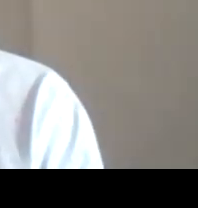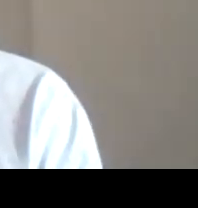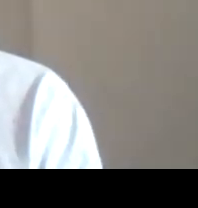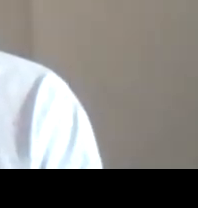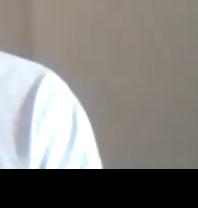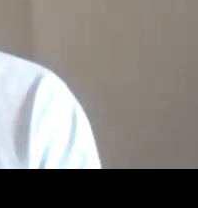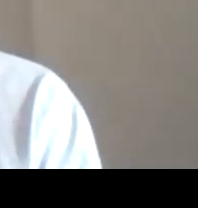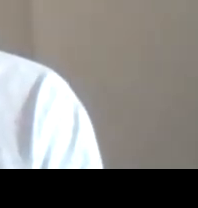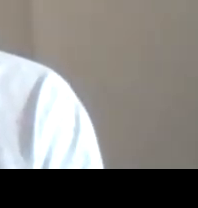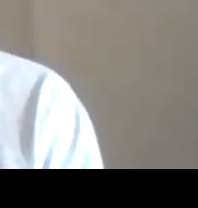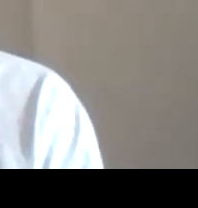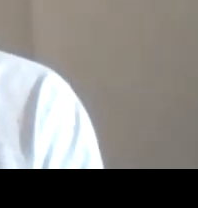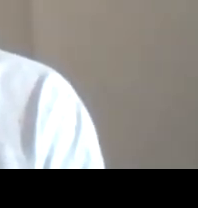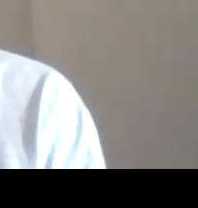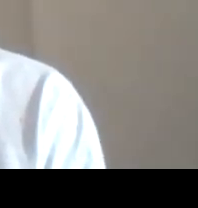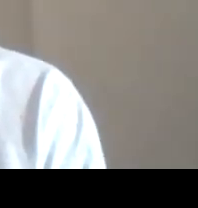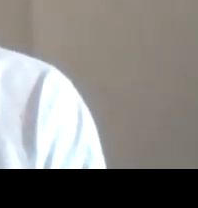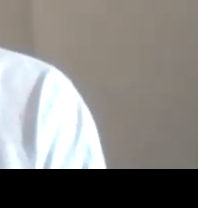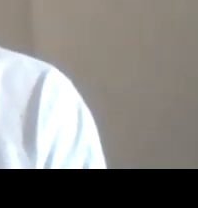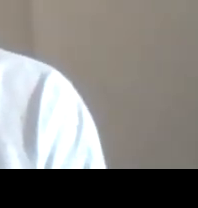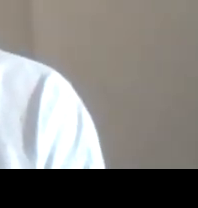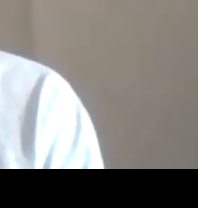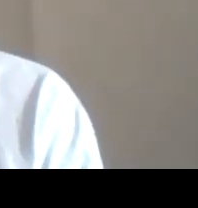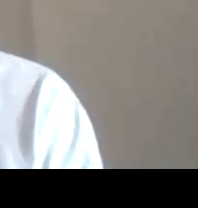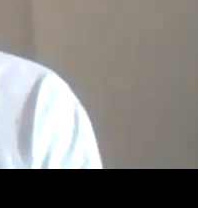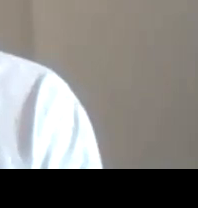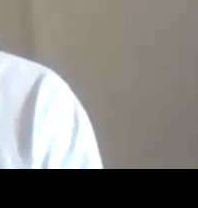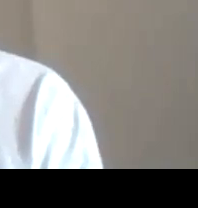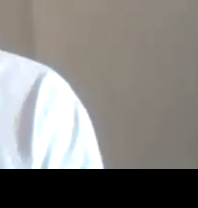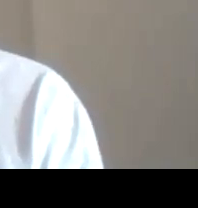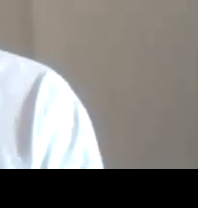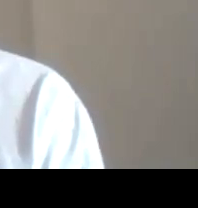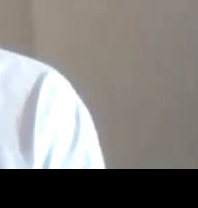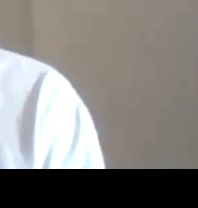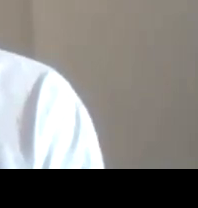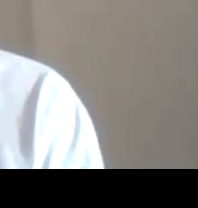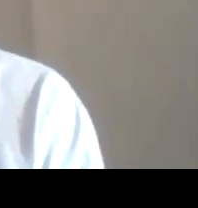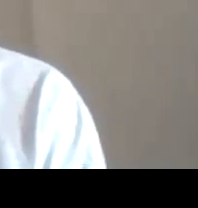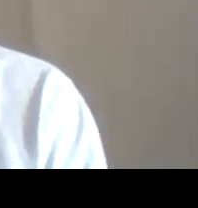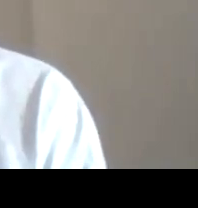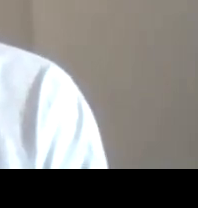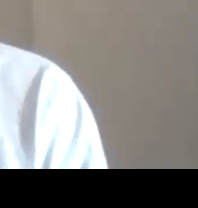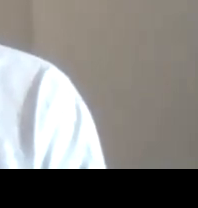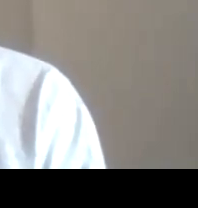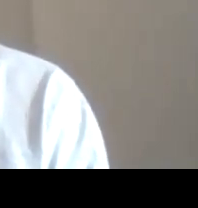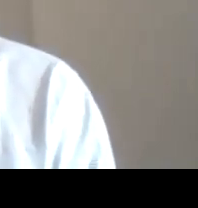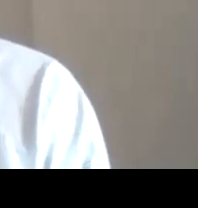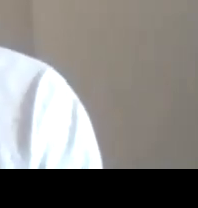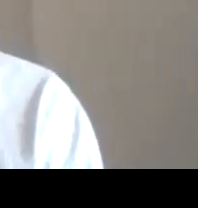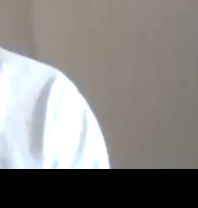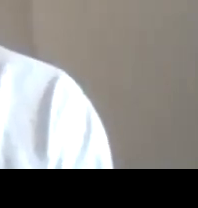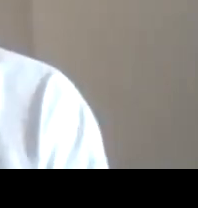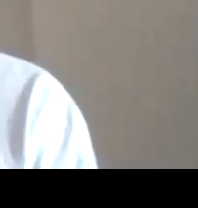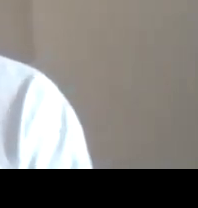don't. No, I don't. No, I don't like. No, I don't like. No, I don't like. No, I don't like. No, I